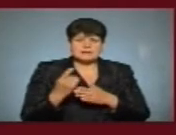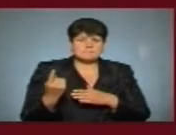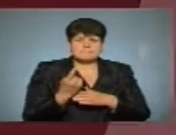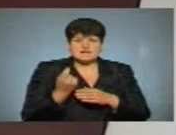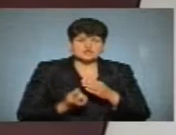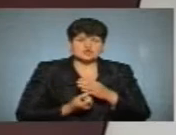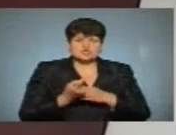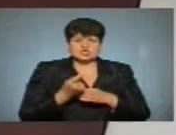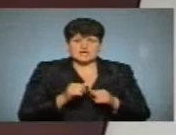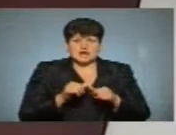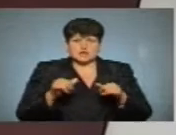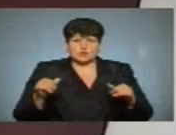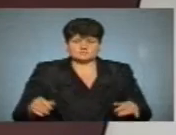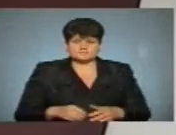джерело.